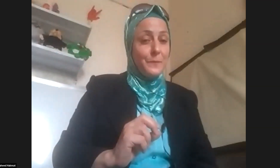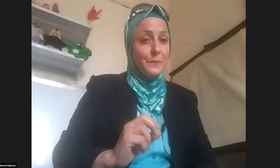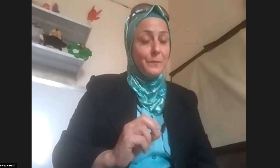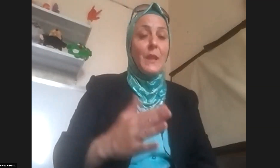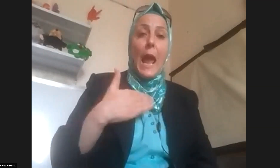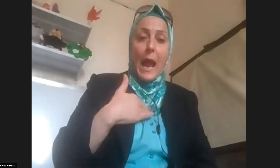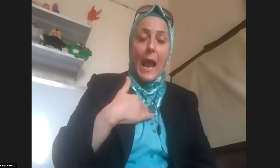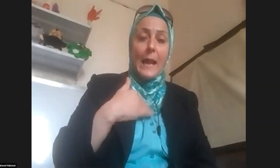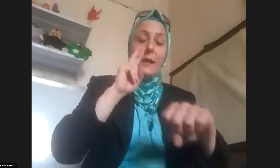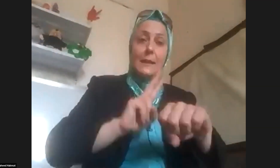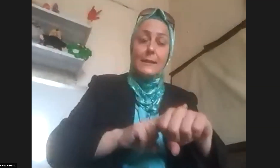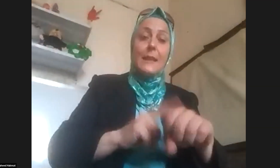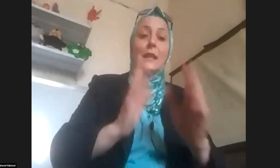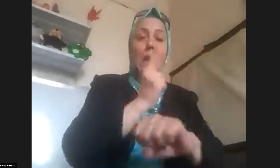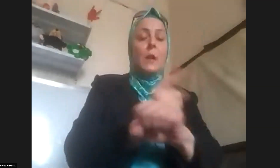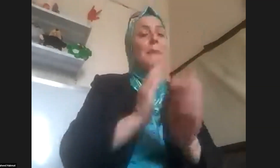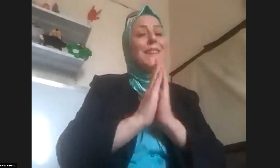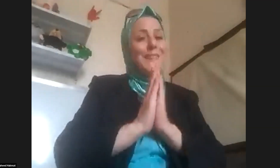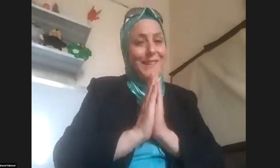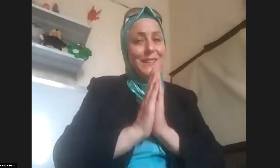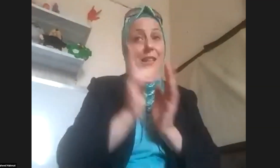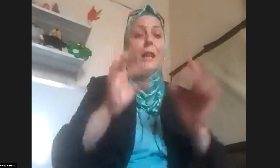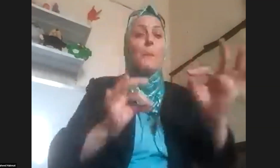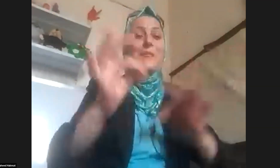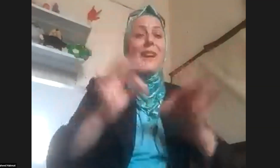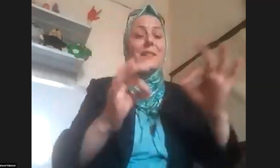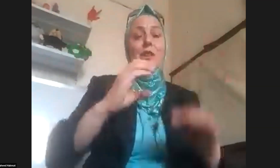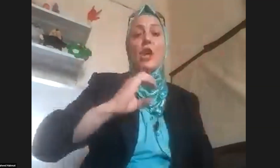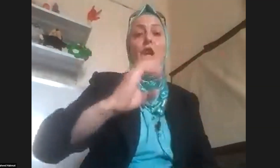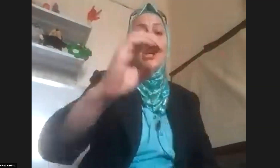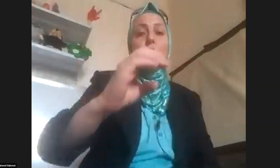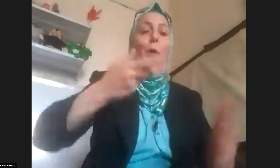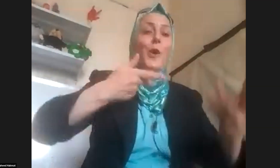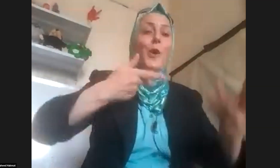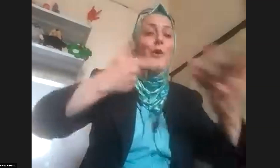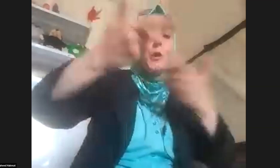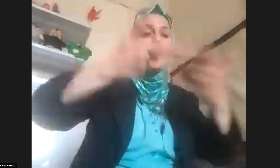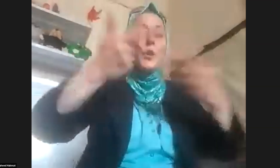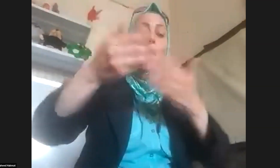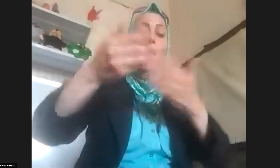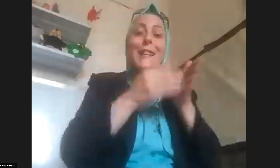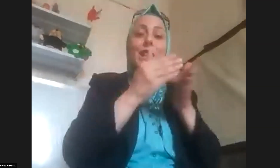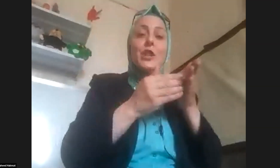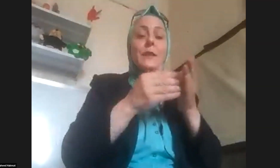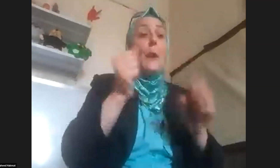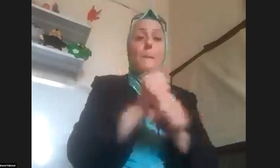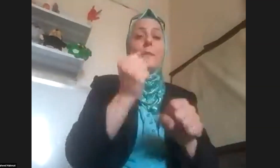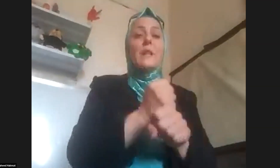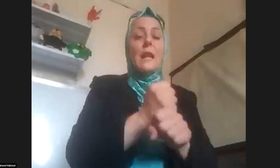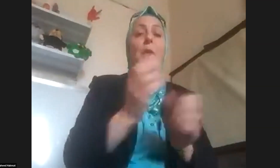دورهم بالتخطيط للاستجابة والتشاور معاهم وجعلهم جزء من العملية. بتخيل أنه في كثير حكومات